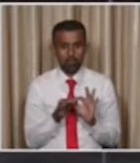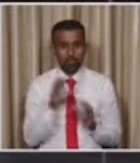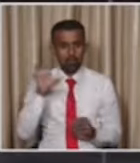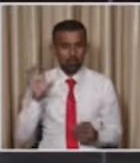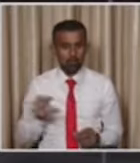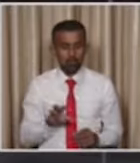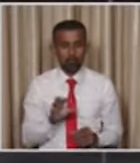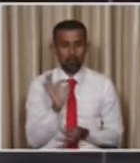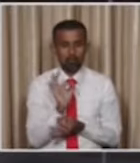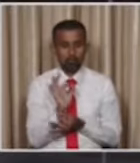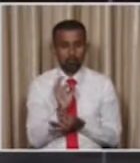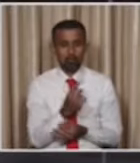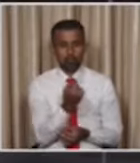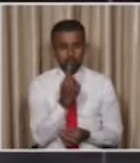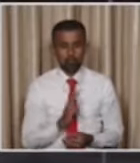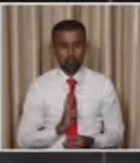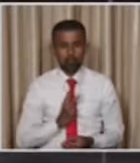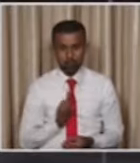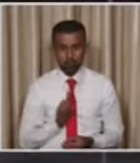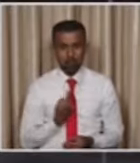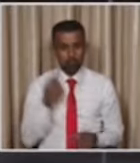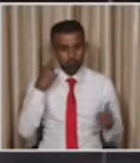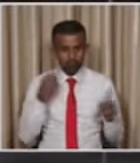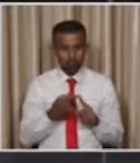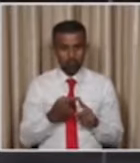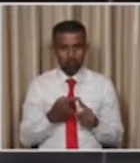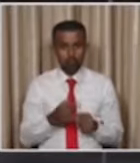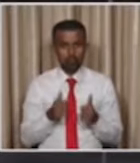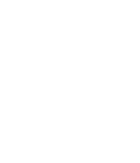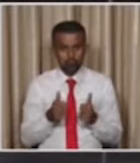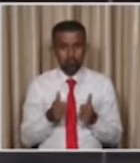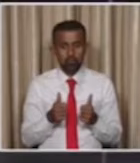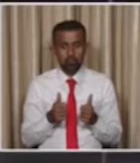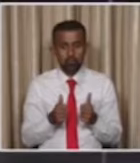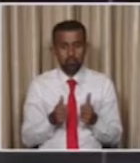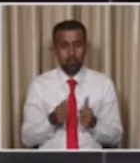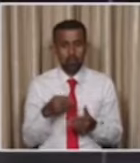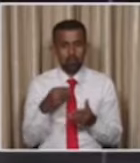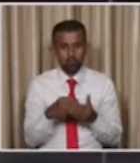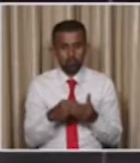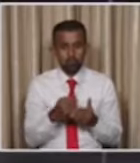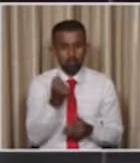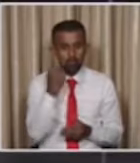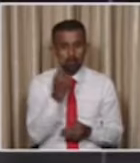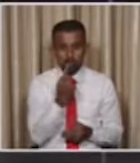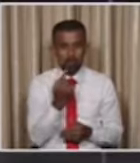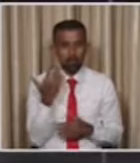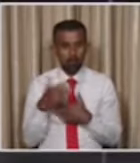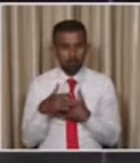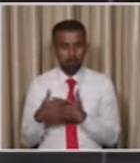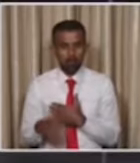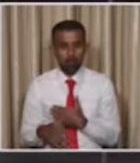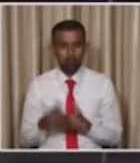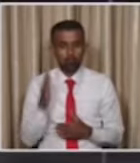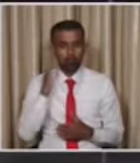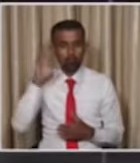රටවල්, බුදුහාමුදුරෝ ඔය කියන සංක්‍රාන්තික ලිංගිකයන් ගැනත් ඊටම මානුෂීව සංවේදීව සලකා බලපු අදහස් දක්වපු අවස්ථා තියෙනවා. ඒ නිසා